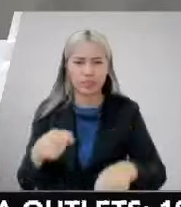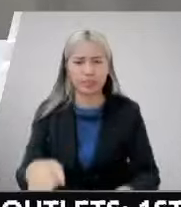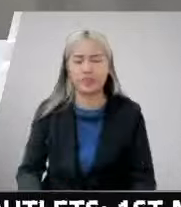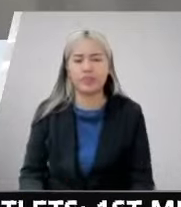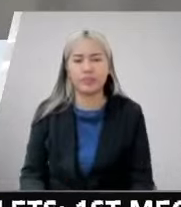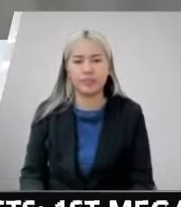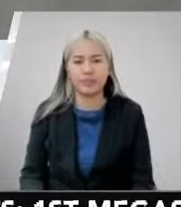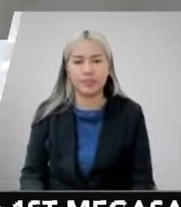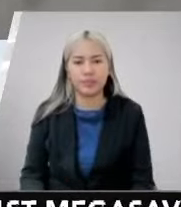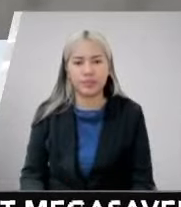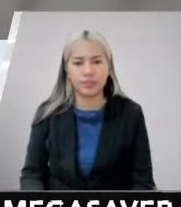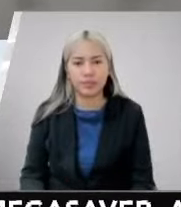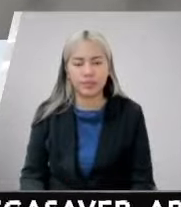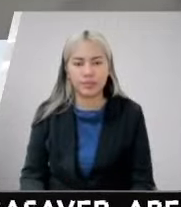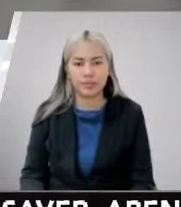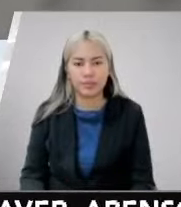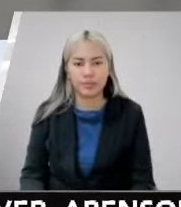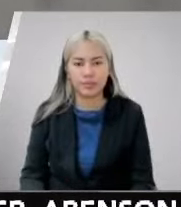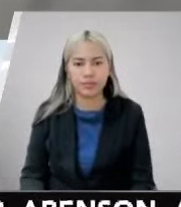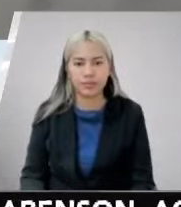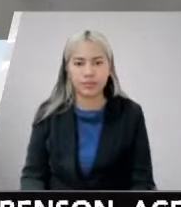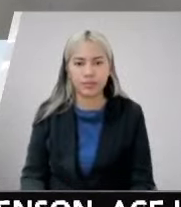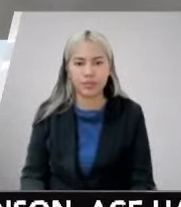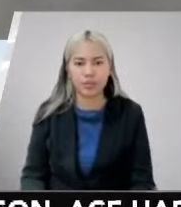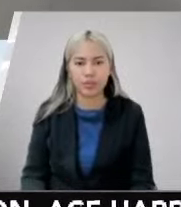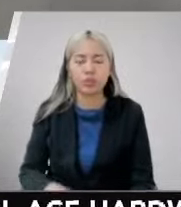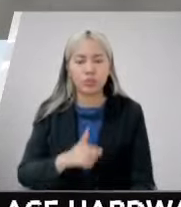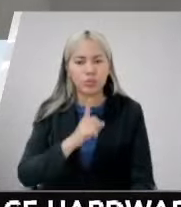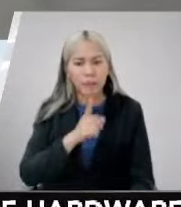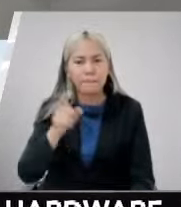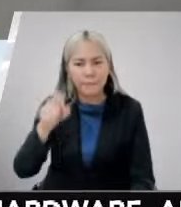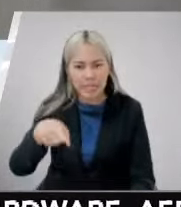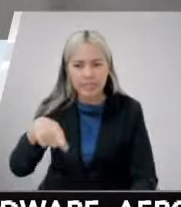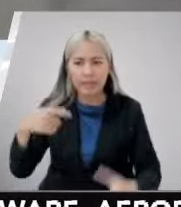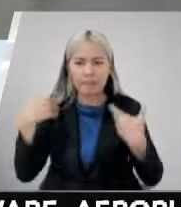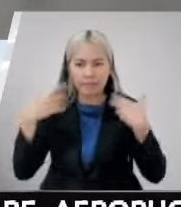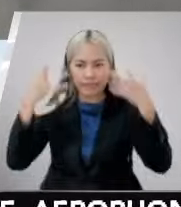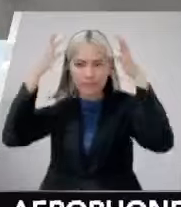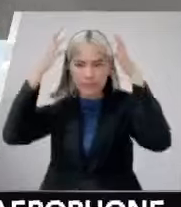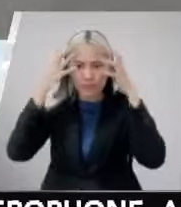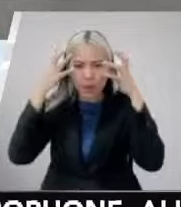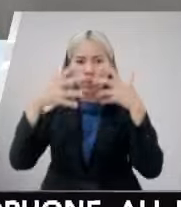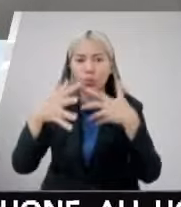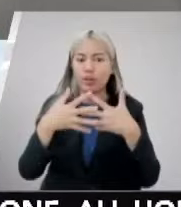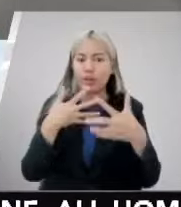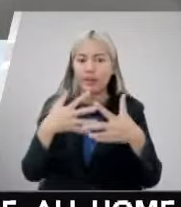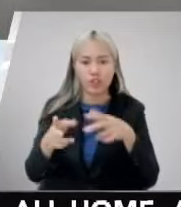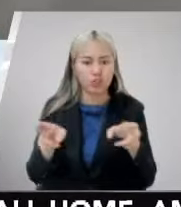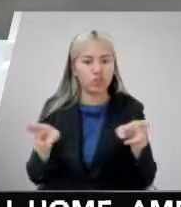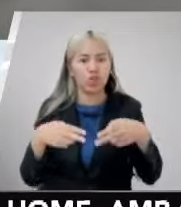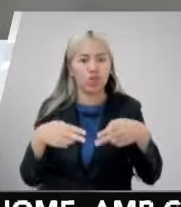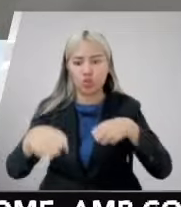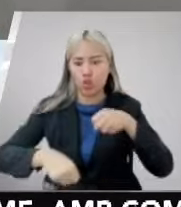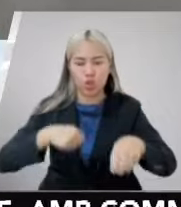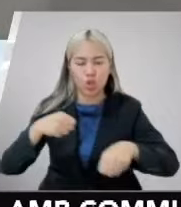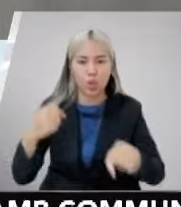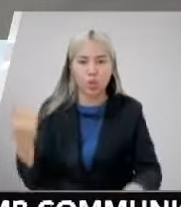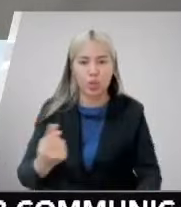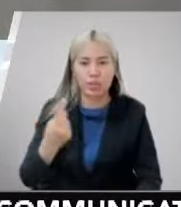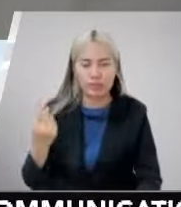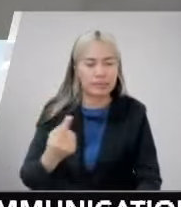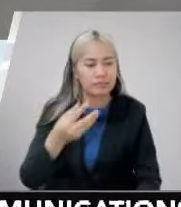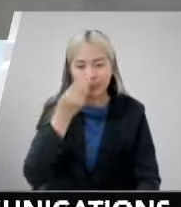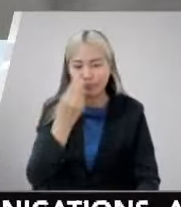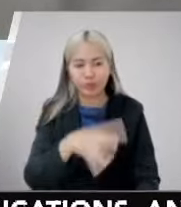But honestly, you've got to wear a helmet. I don't care how short the journey is. I don't care, you know, the fact that these